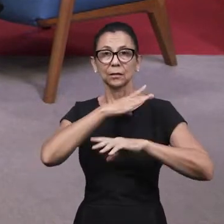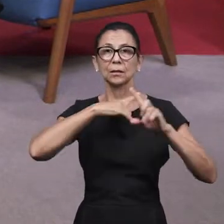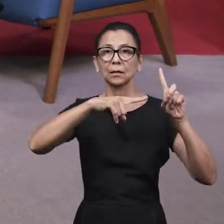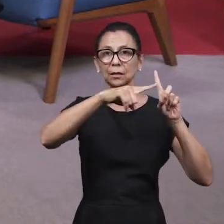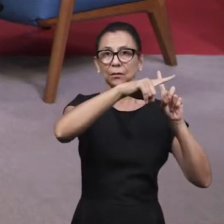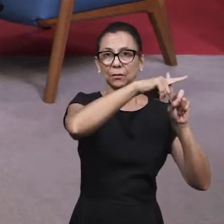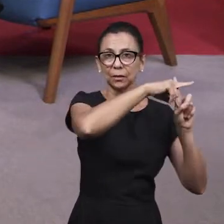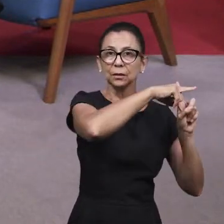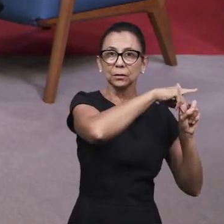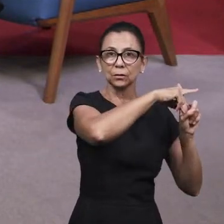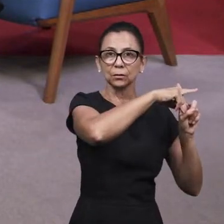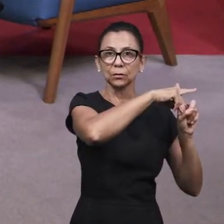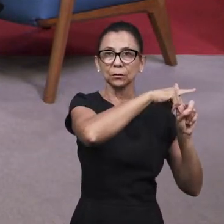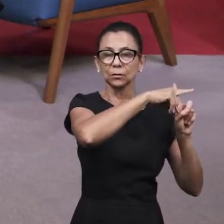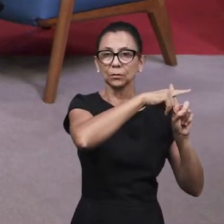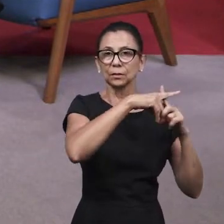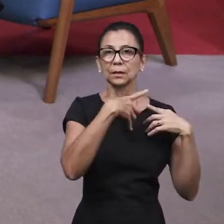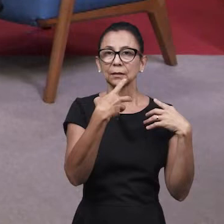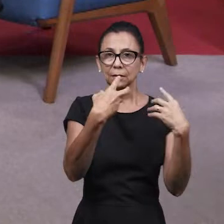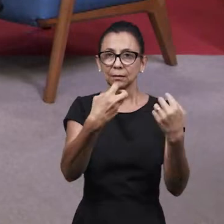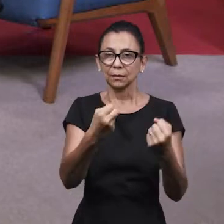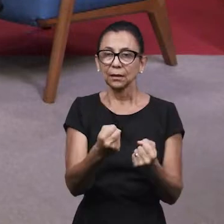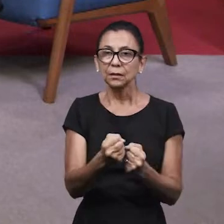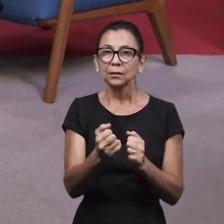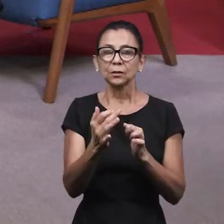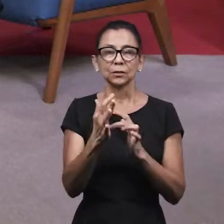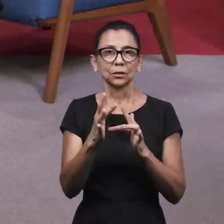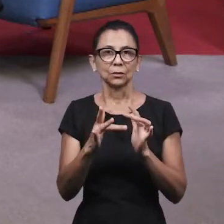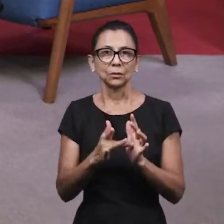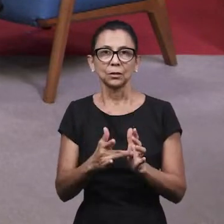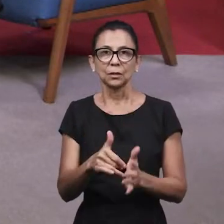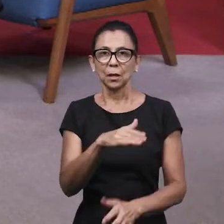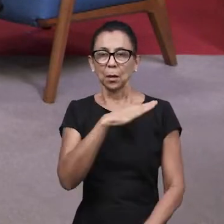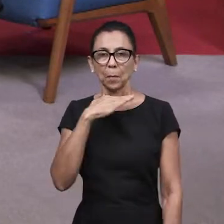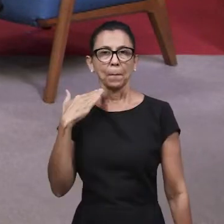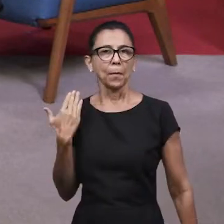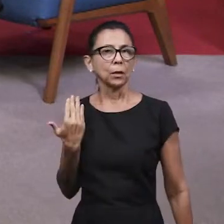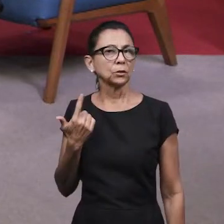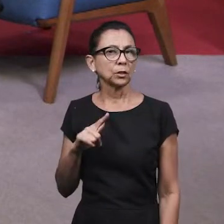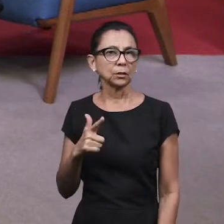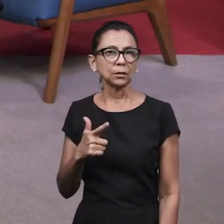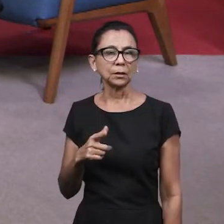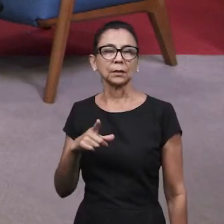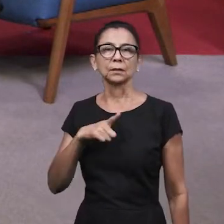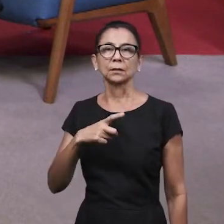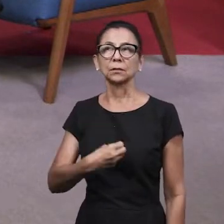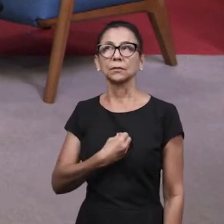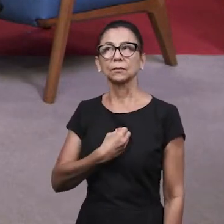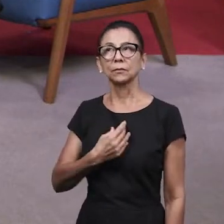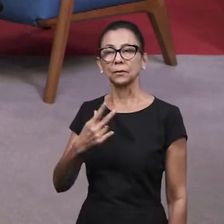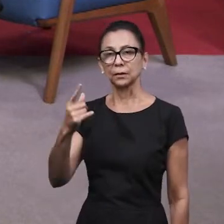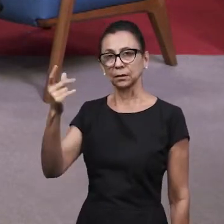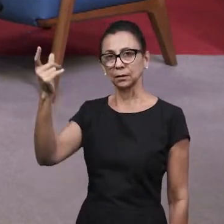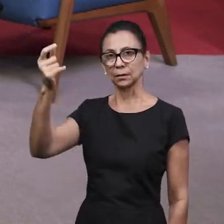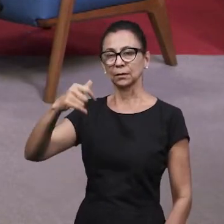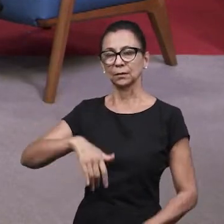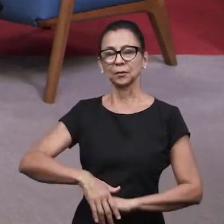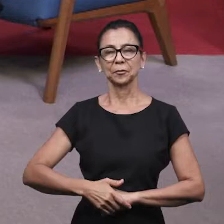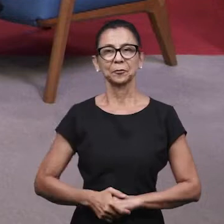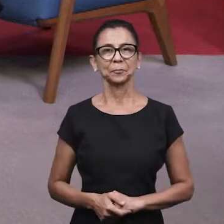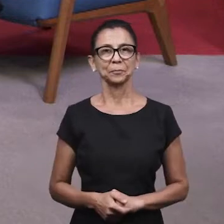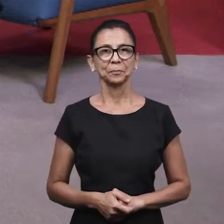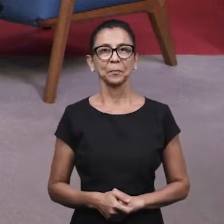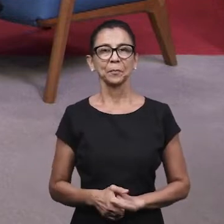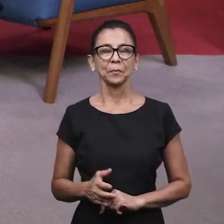Et il y aurait la résurrection au dernier jour. Gloire à Dieu. On a parlé un peu sur le résultat. Nous allons lire un texte qui se trouve